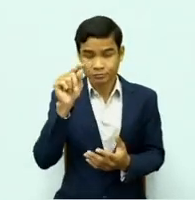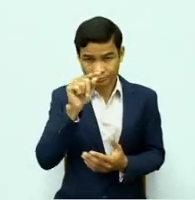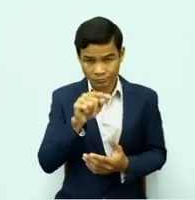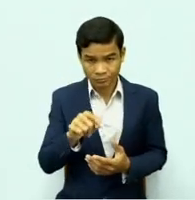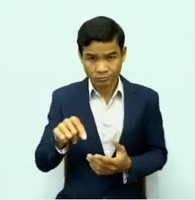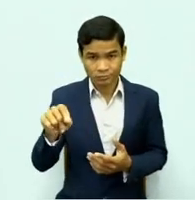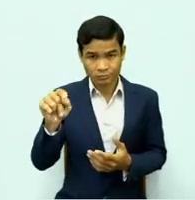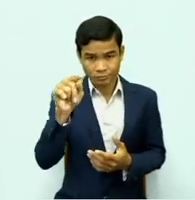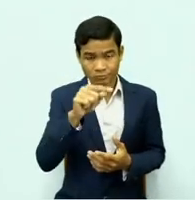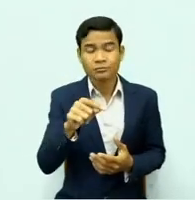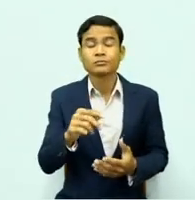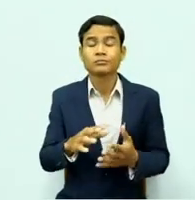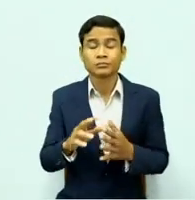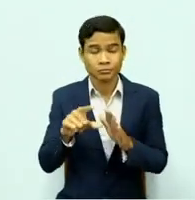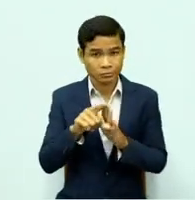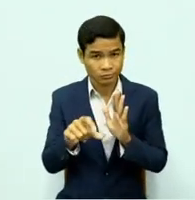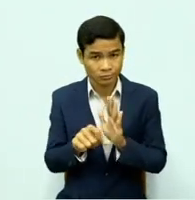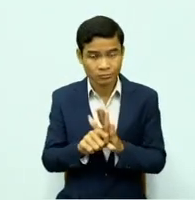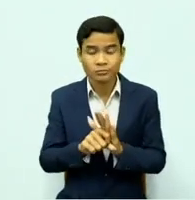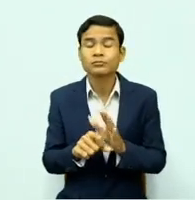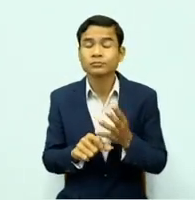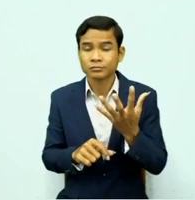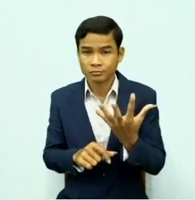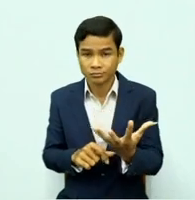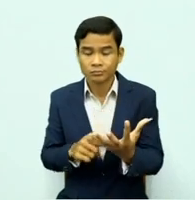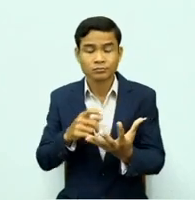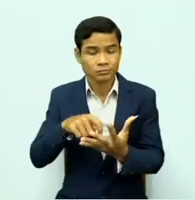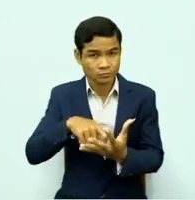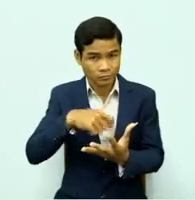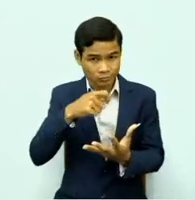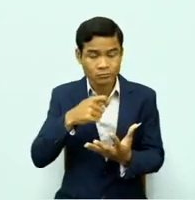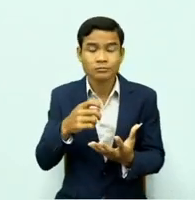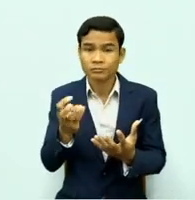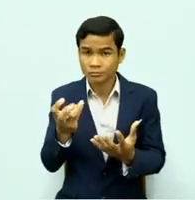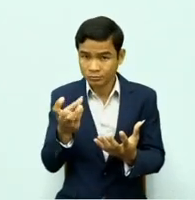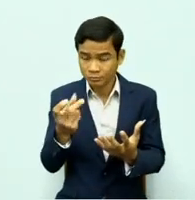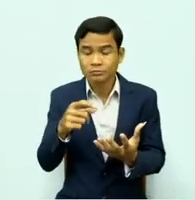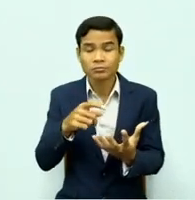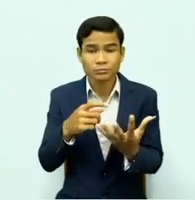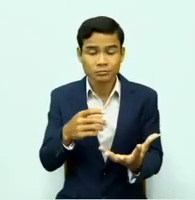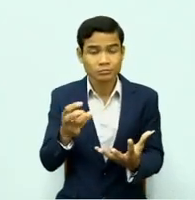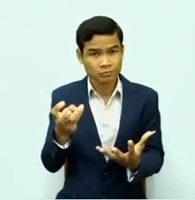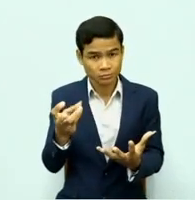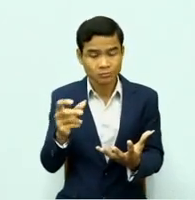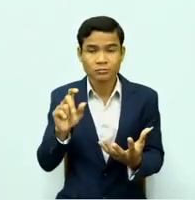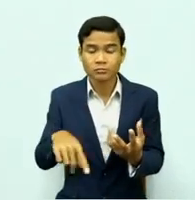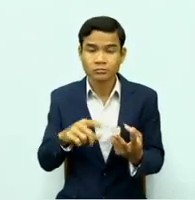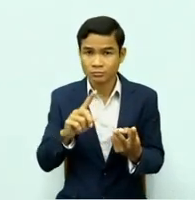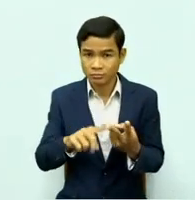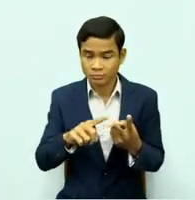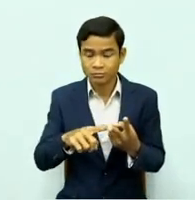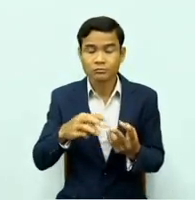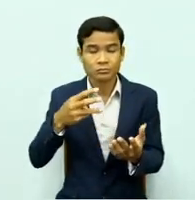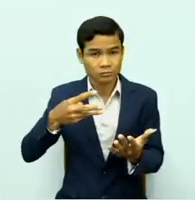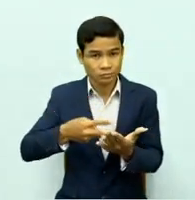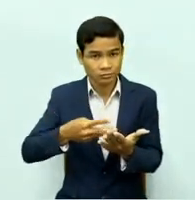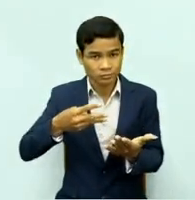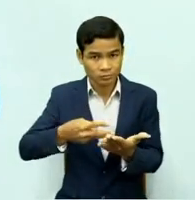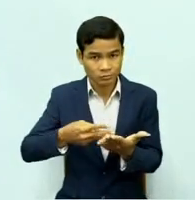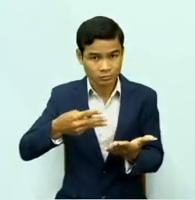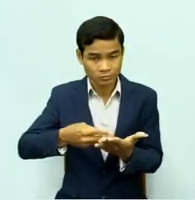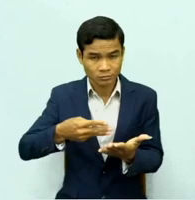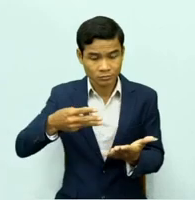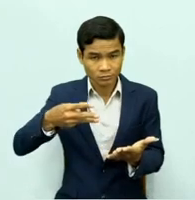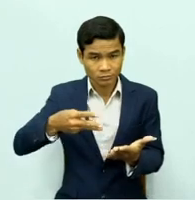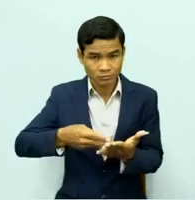ហៅ កំណត់ ថា ជា និមិត្ត សញ្ញា របស់ ចាន បាយ ចា អញ្ចឹង រូប បន្ទាប់ នេះ គឺ សម ណា សម ចឹង កូន តា គូស